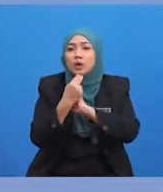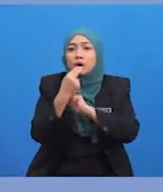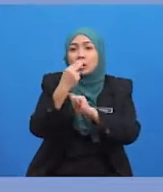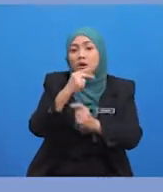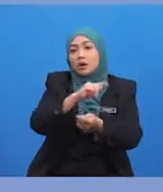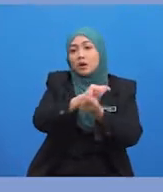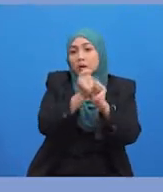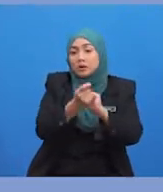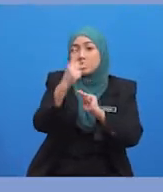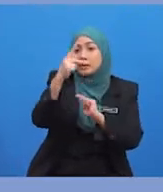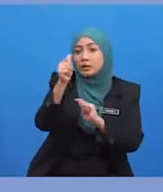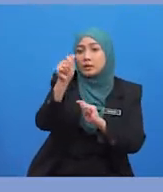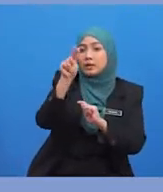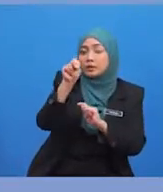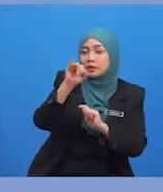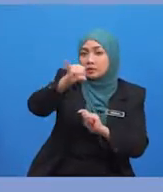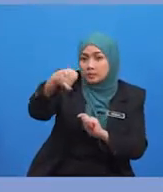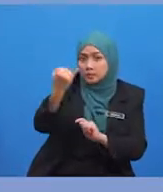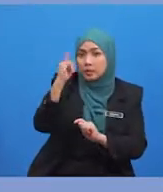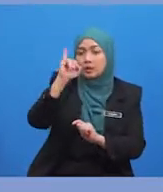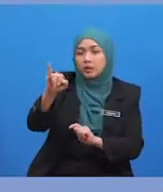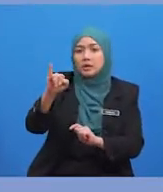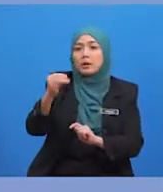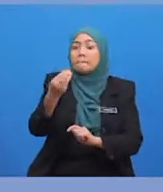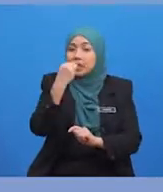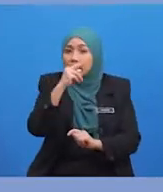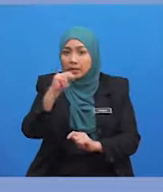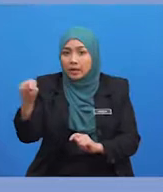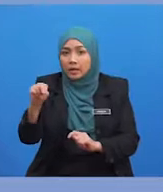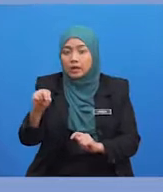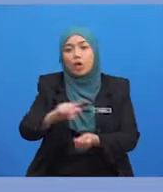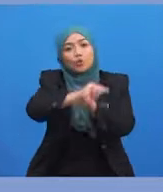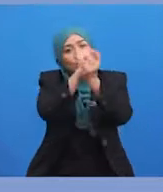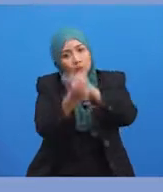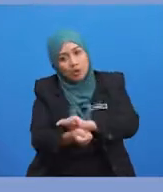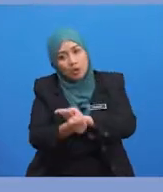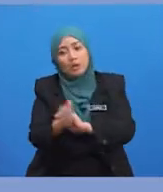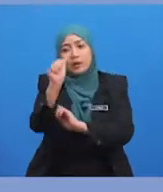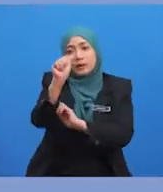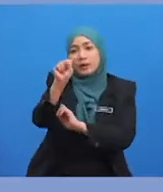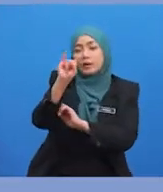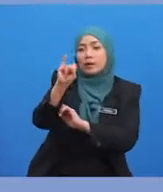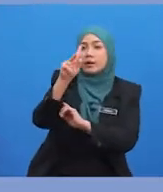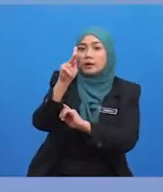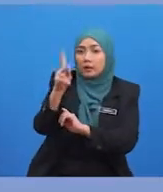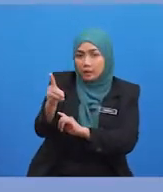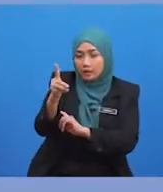makanan kepada asid dan menyebabkan pereputan gigi. Ketiga,